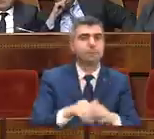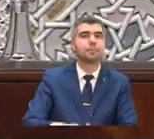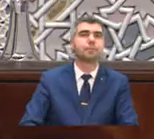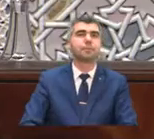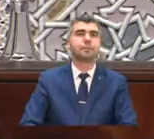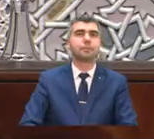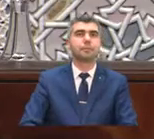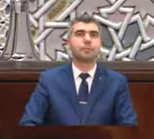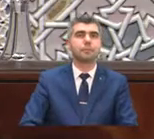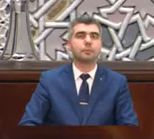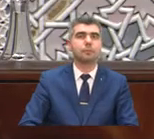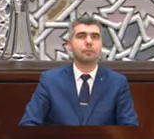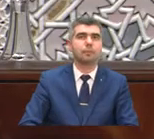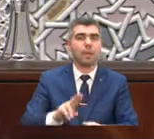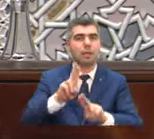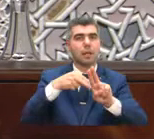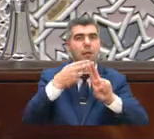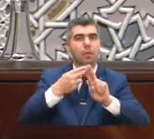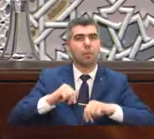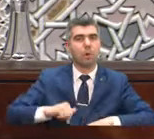جواب سيد الوزير.